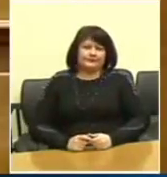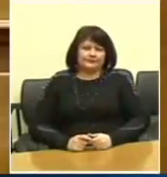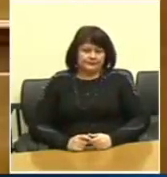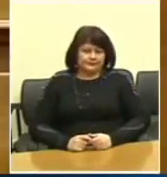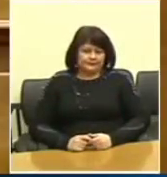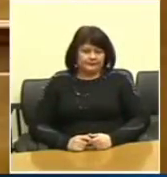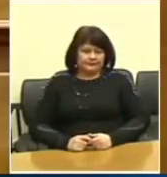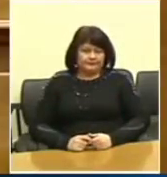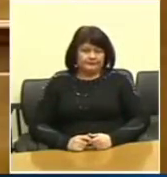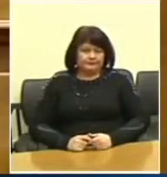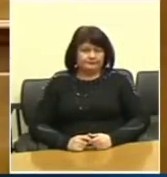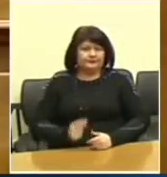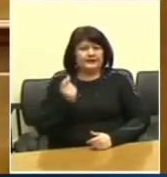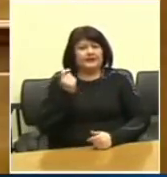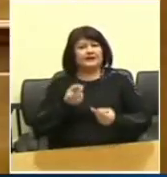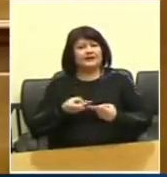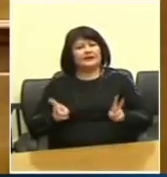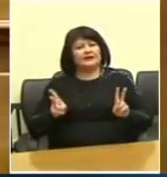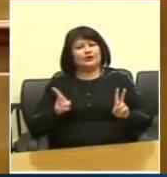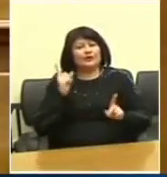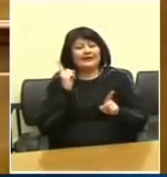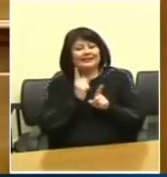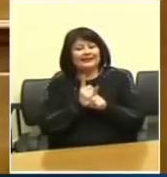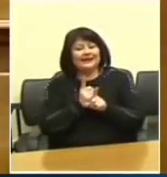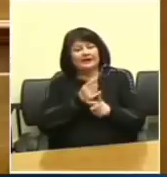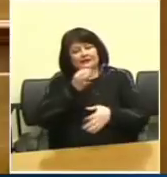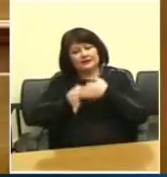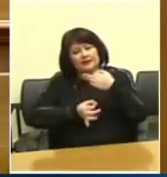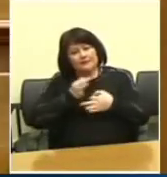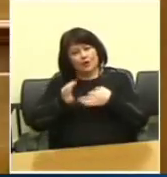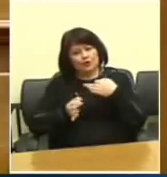Και επιτρέψτε μου εδώ ένα σχόλιο, ειδικά